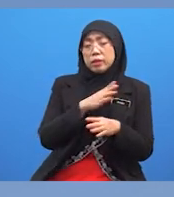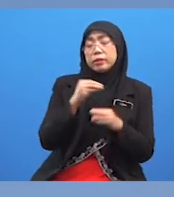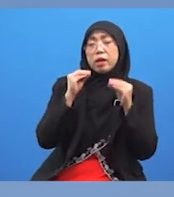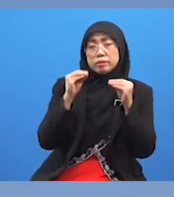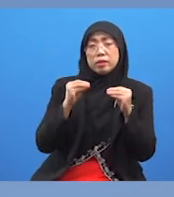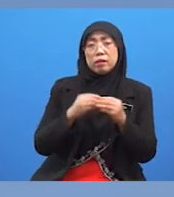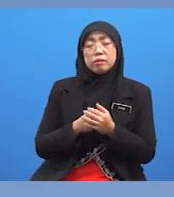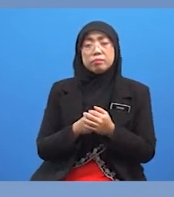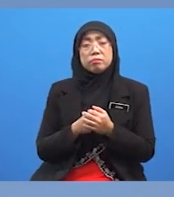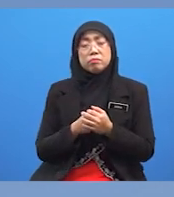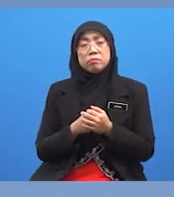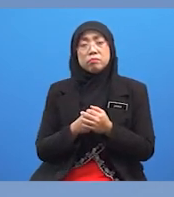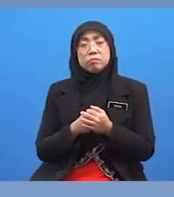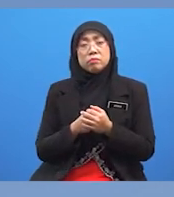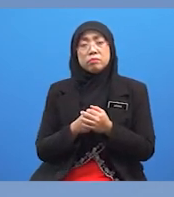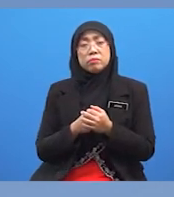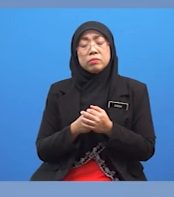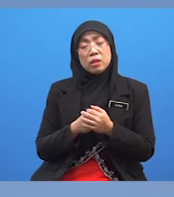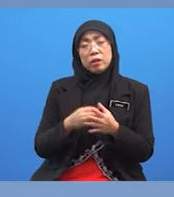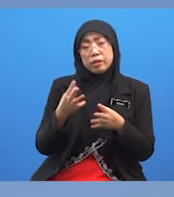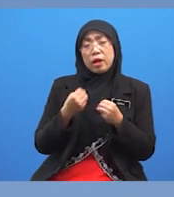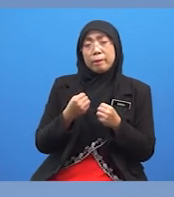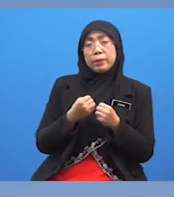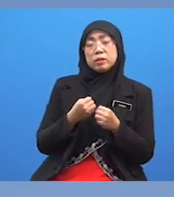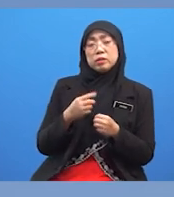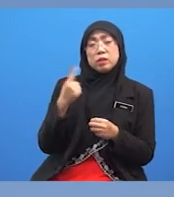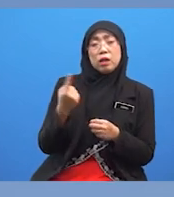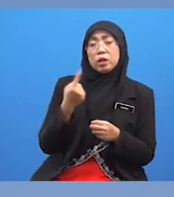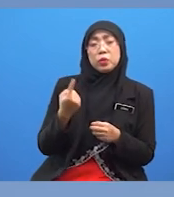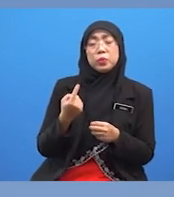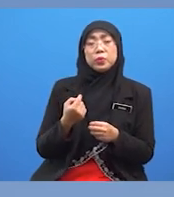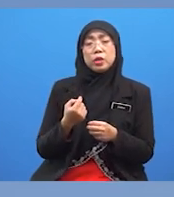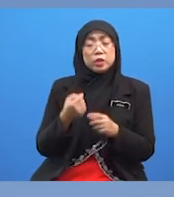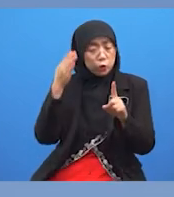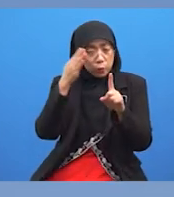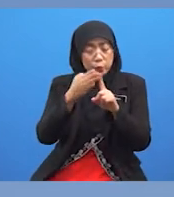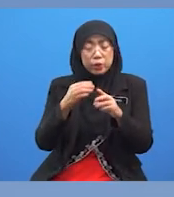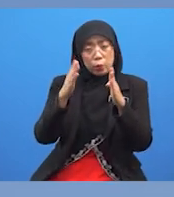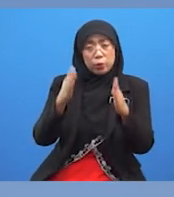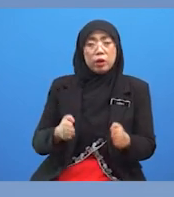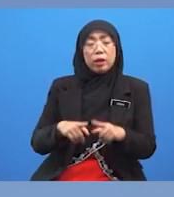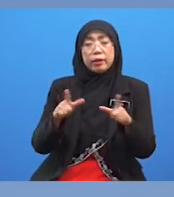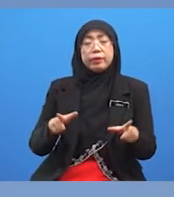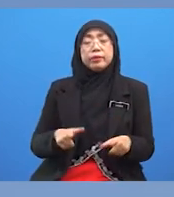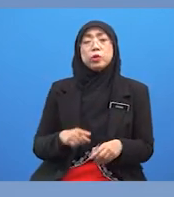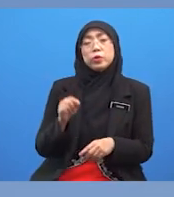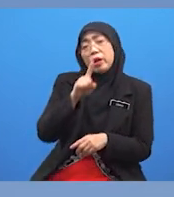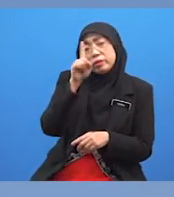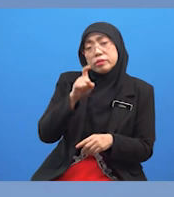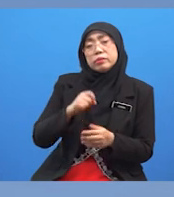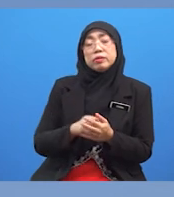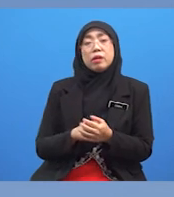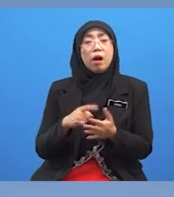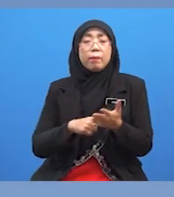lain. Dengan berbuat demikian, akan melahirkan insan yang bertanggungjawab dan amanah